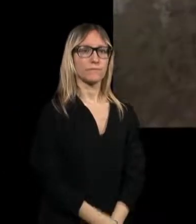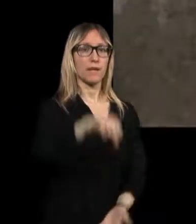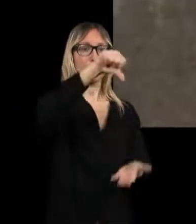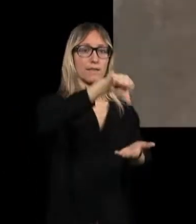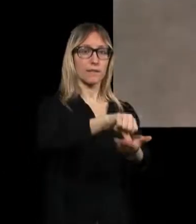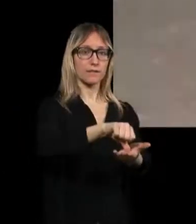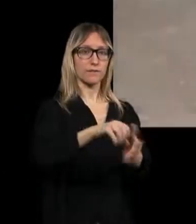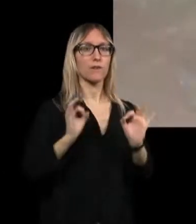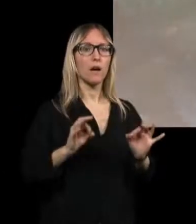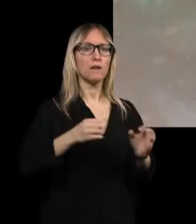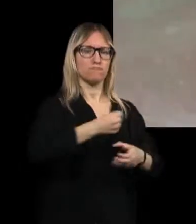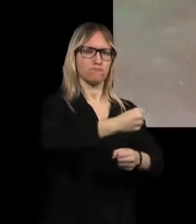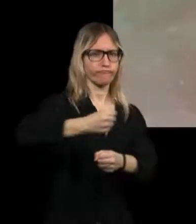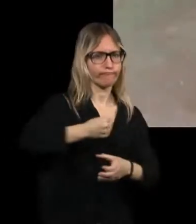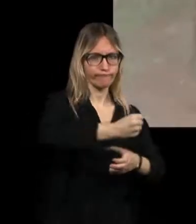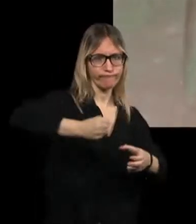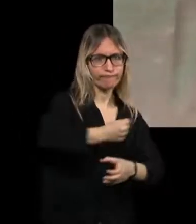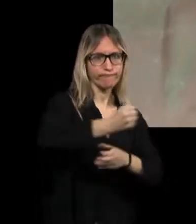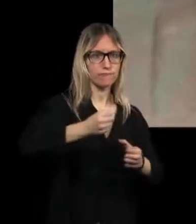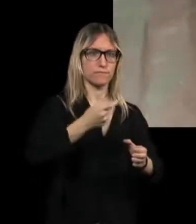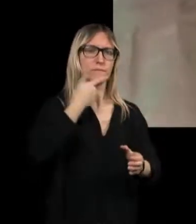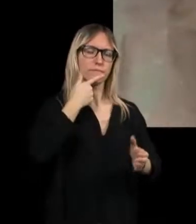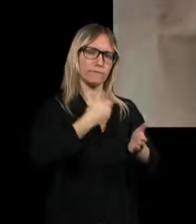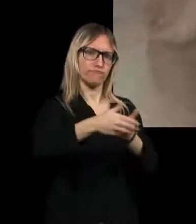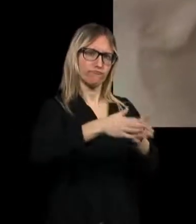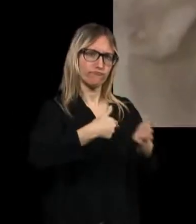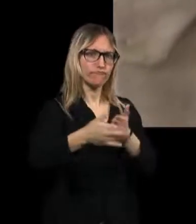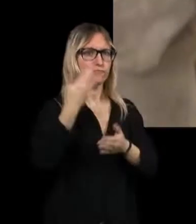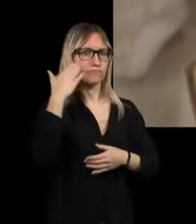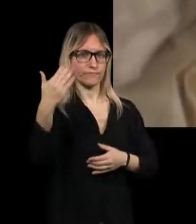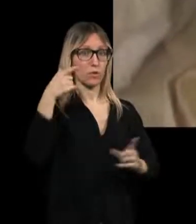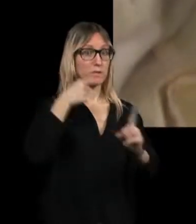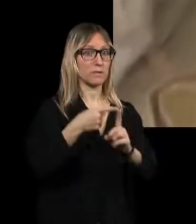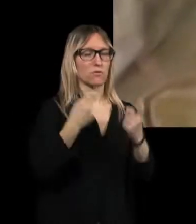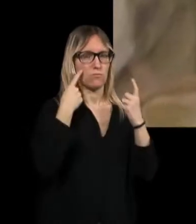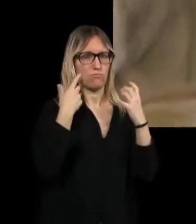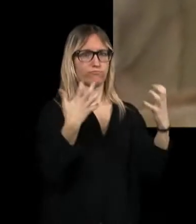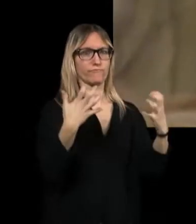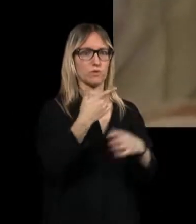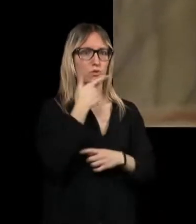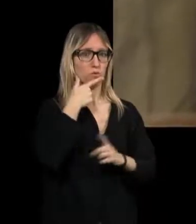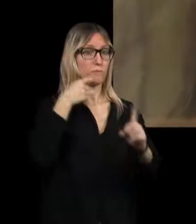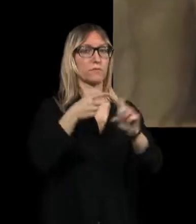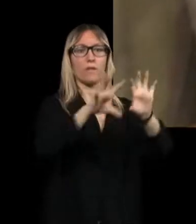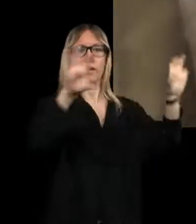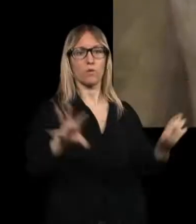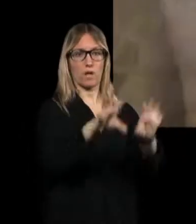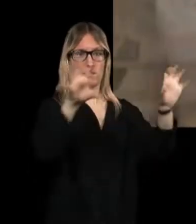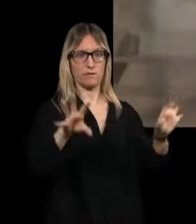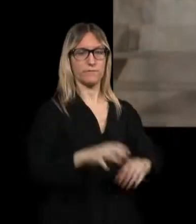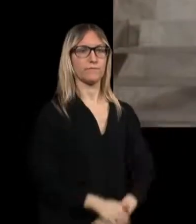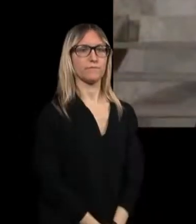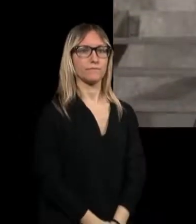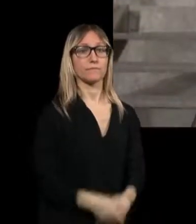centre s'hi fa la barreja per fer el vernís i amb els colorants s'obtindran els pigments que es necessiten per decorar la ceràmica.